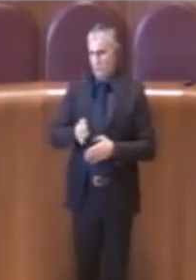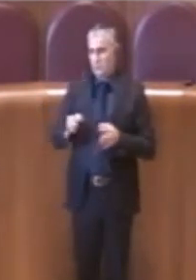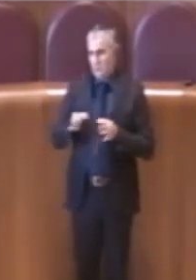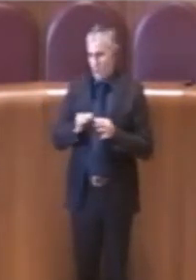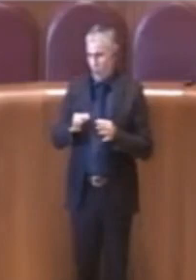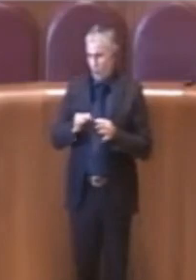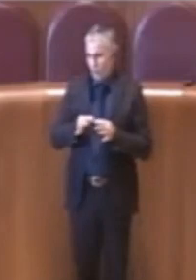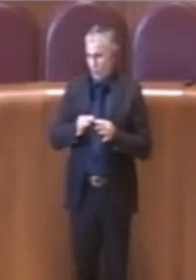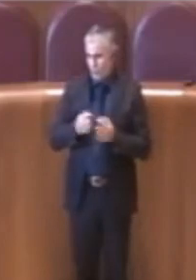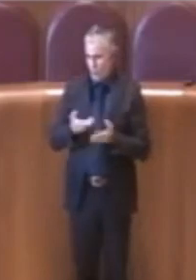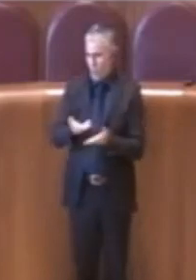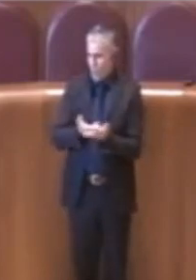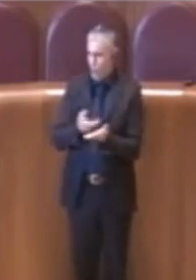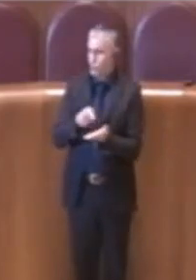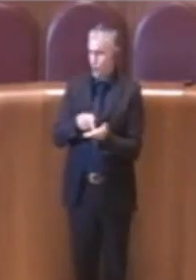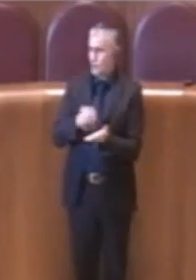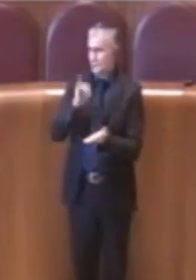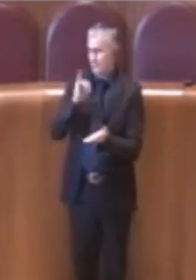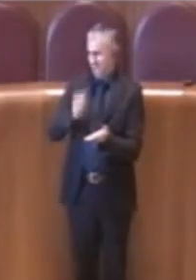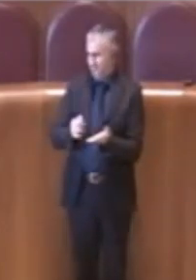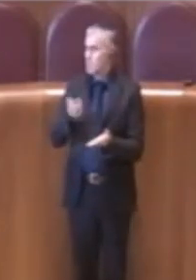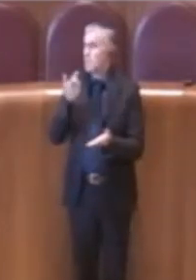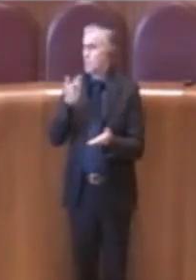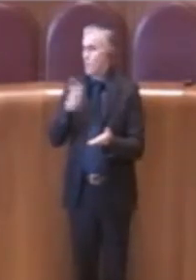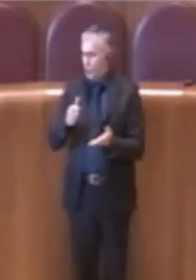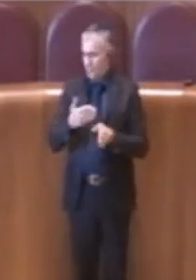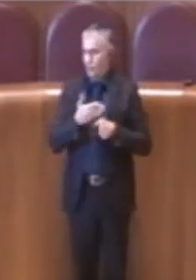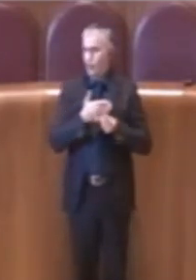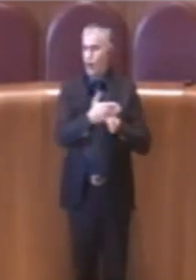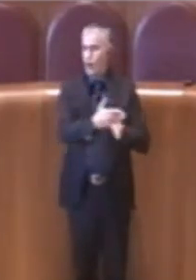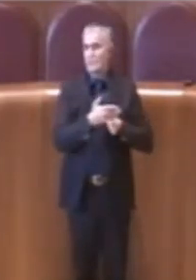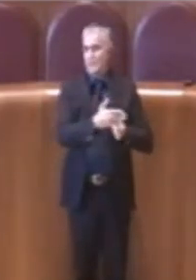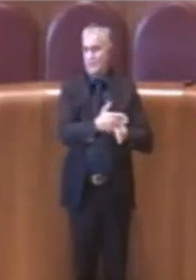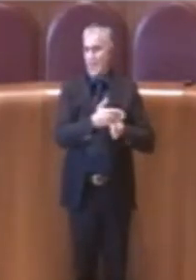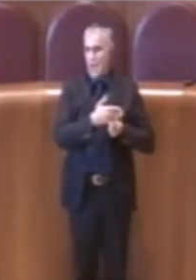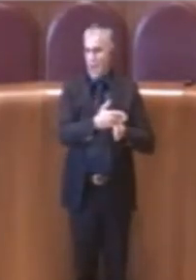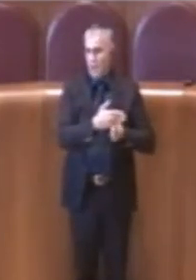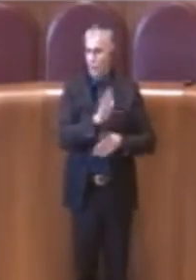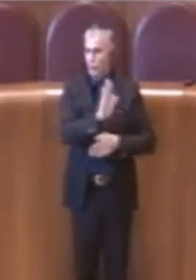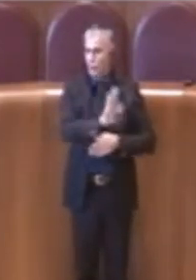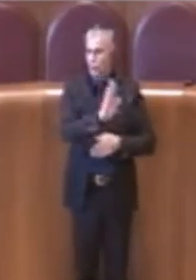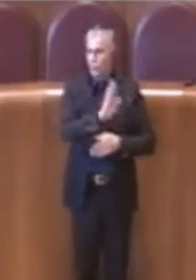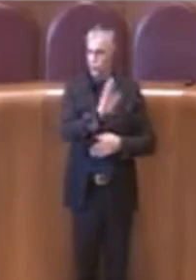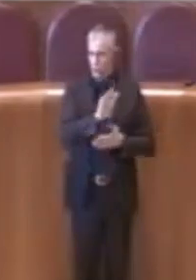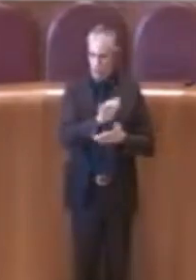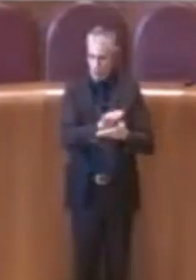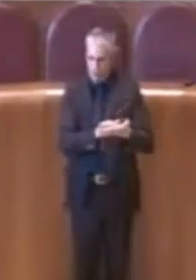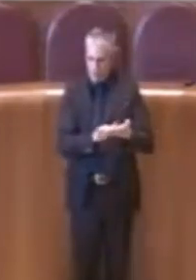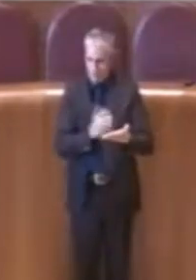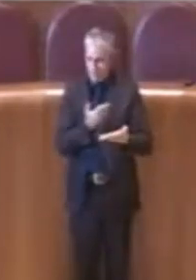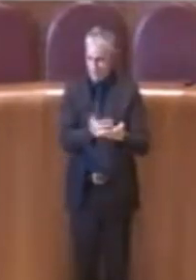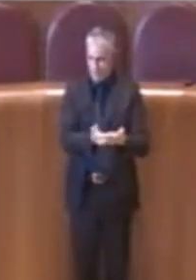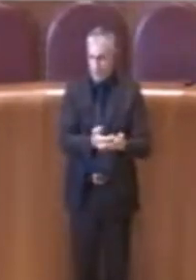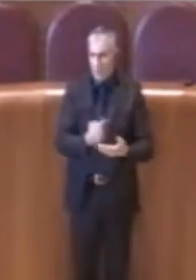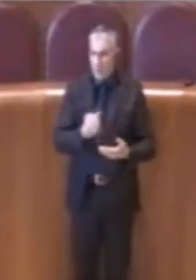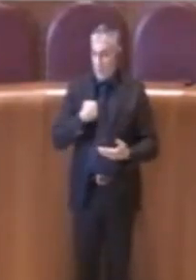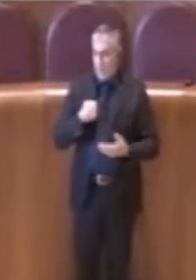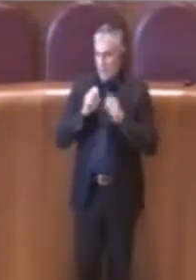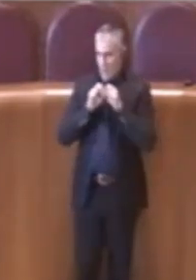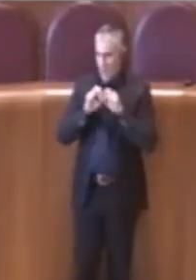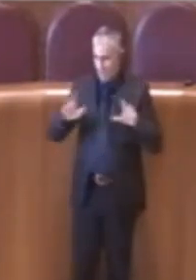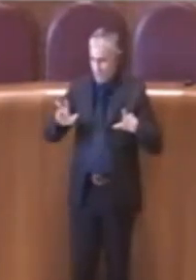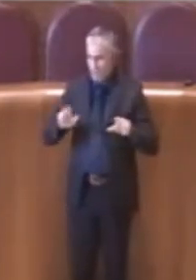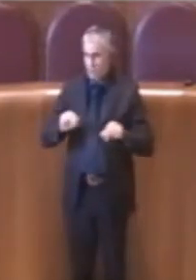questa mozione perché condividiamo in pieno lo spirito del testo. Faccio presente